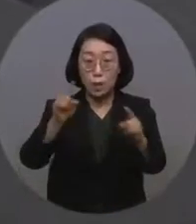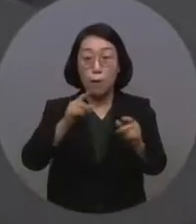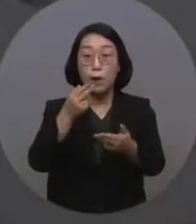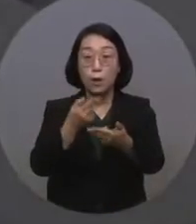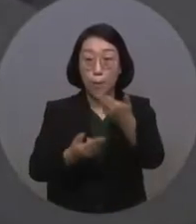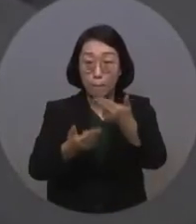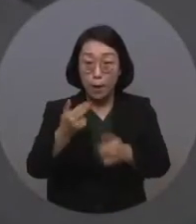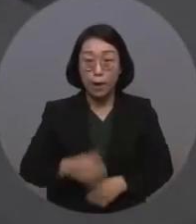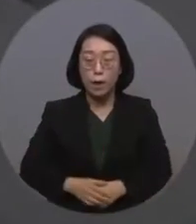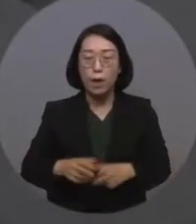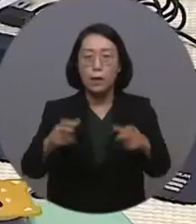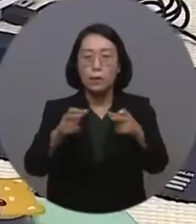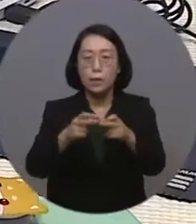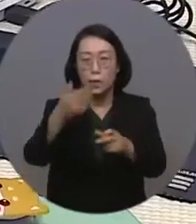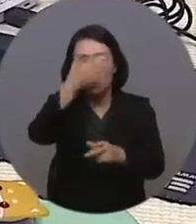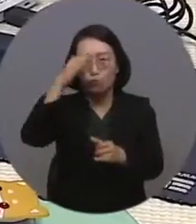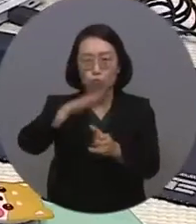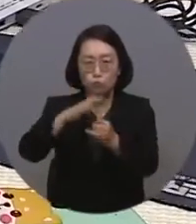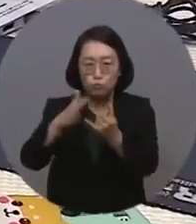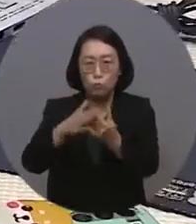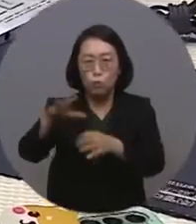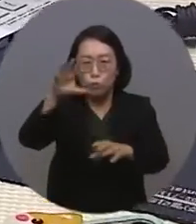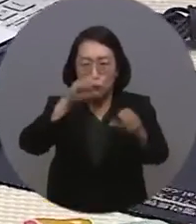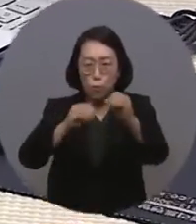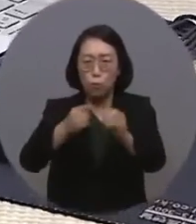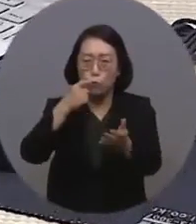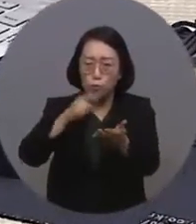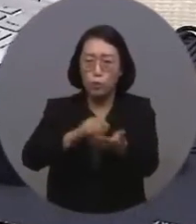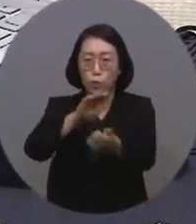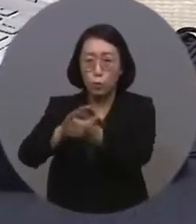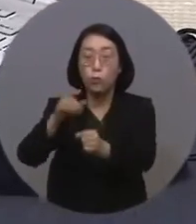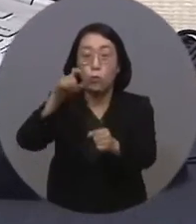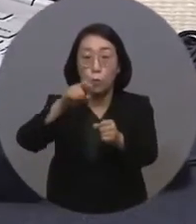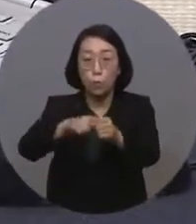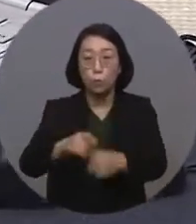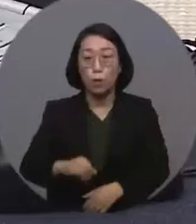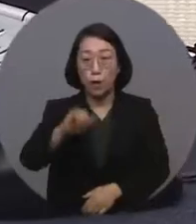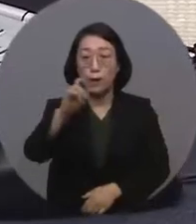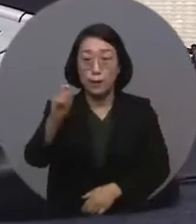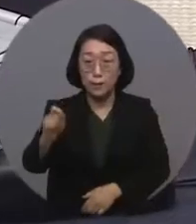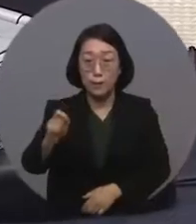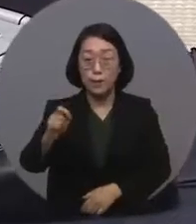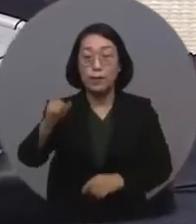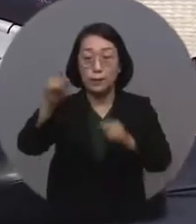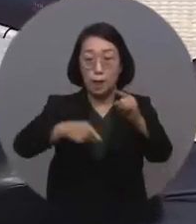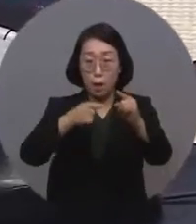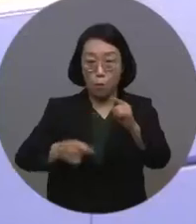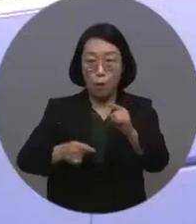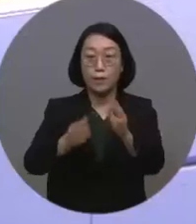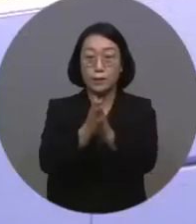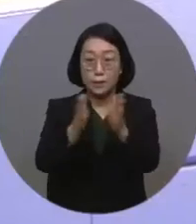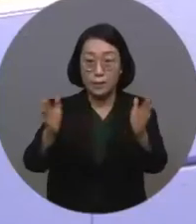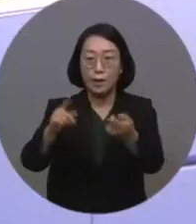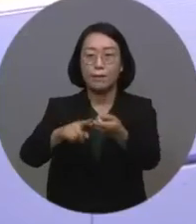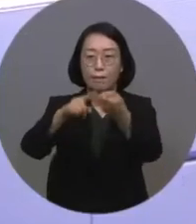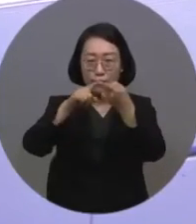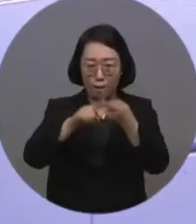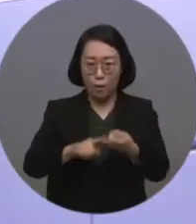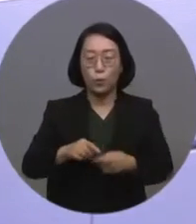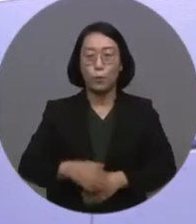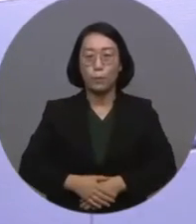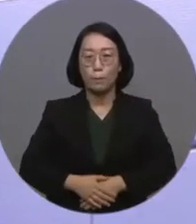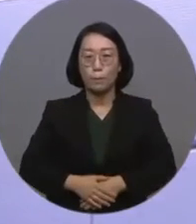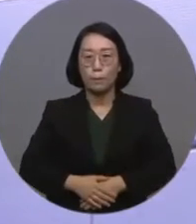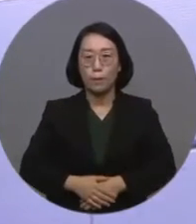국내 장애 청소년의 정보 격차 해소를 목적으로 매년 IT 대회를 진행한 데서 시작됐습니다.